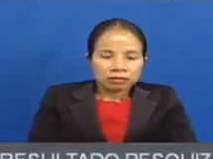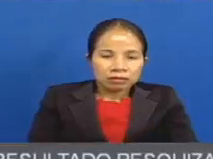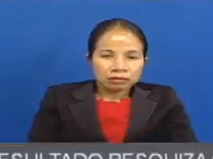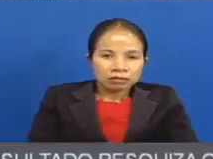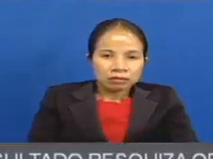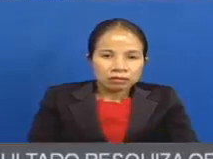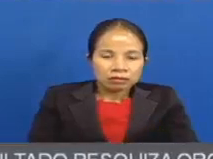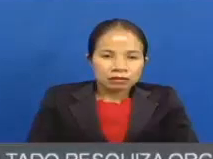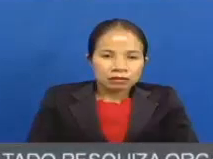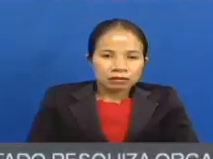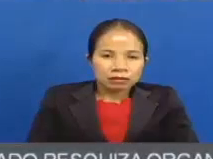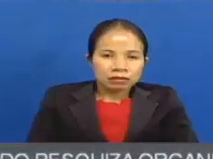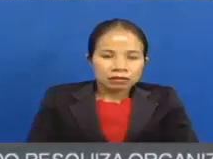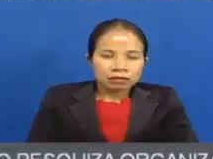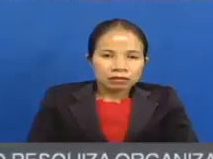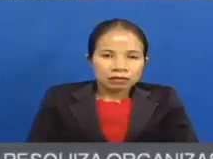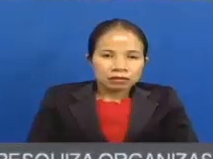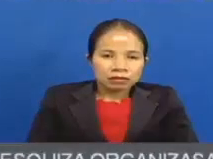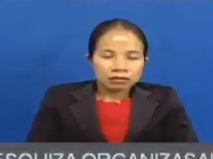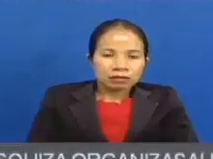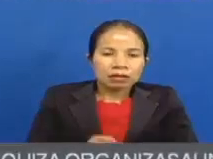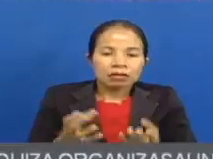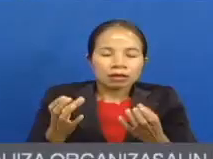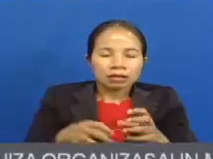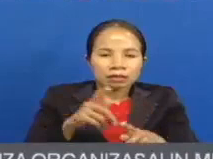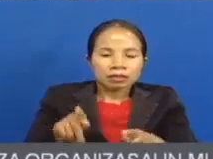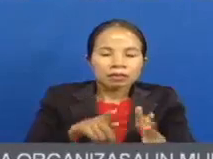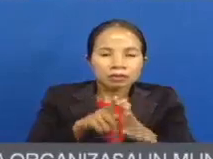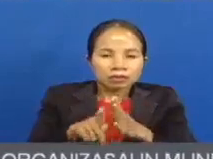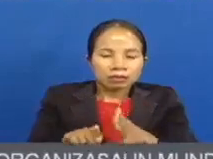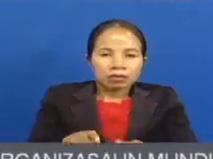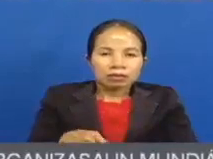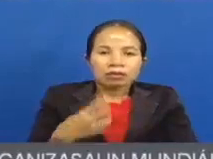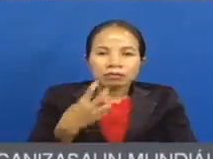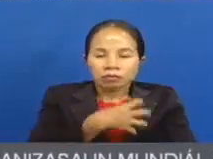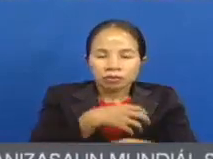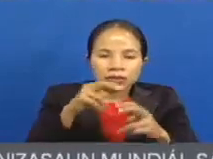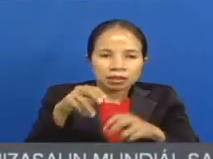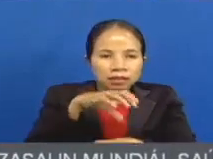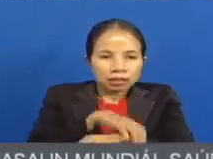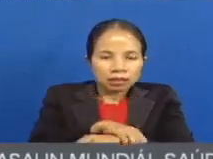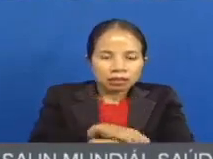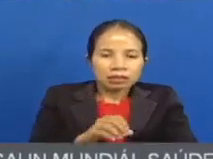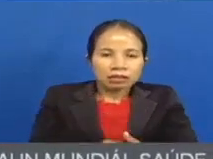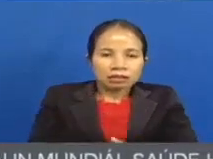Okara sona une kar kene. Kulisi tingkar. Kulisi tingkar.